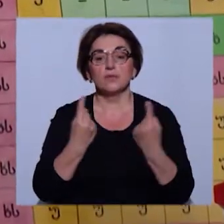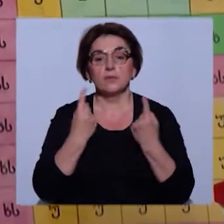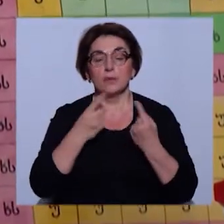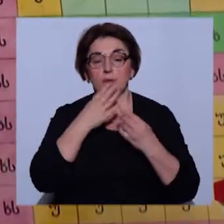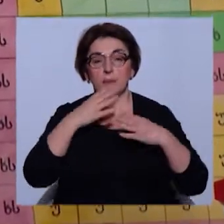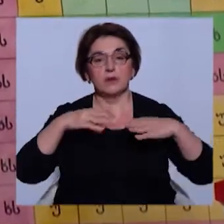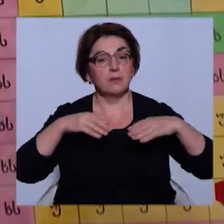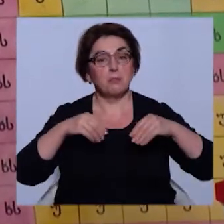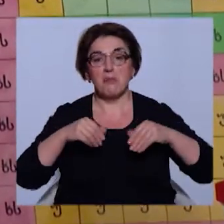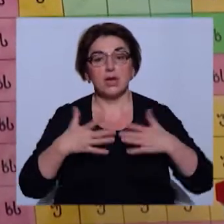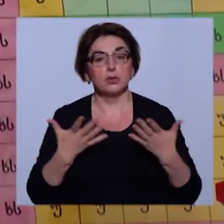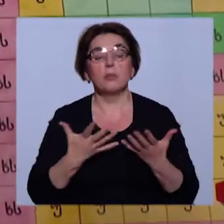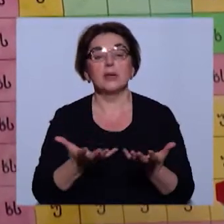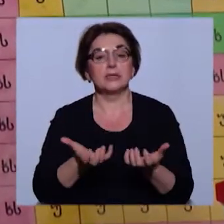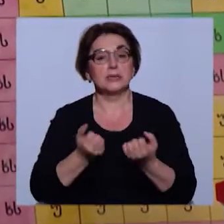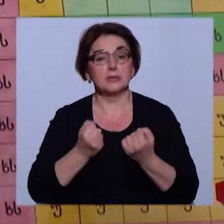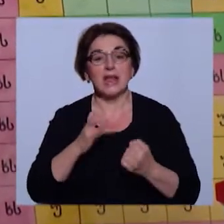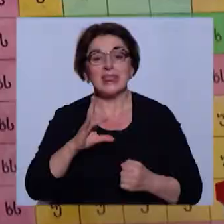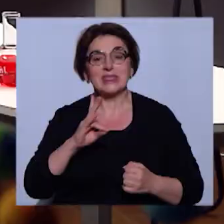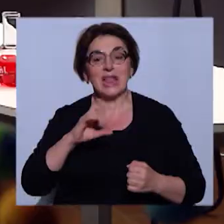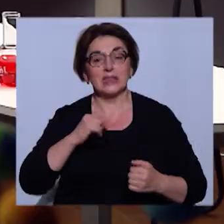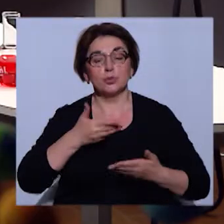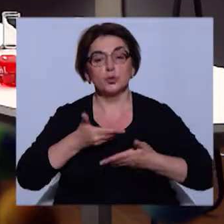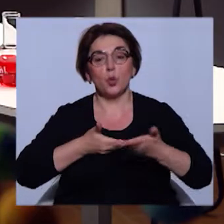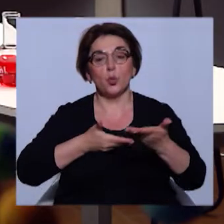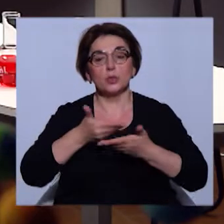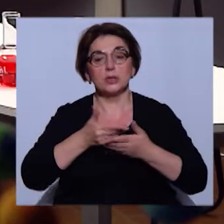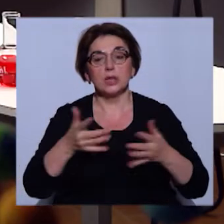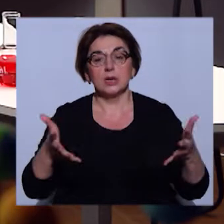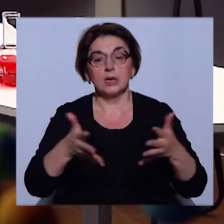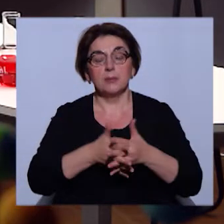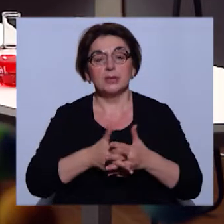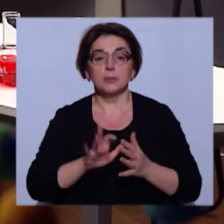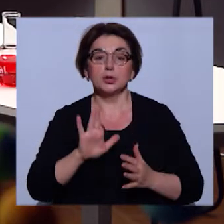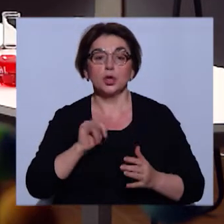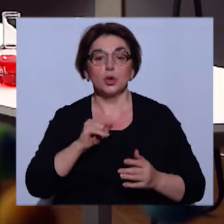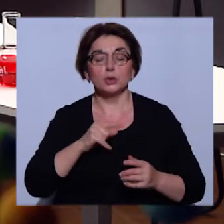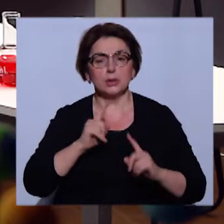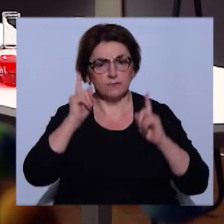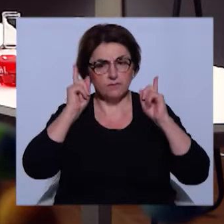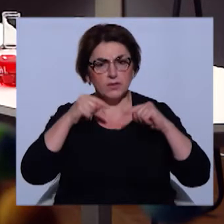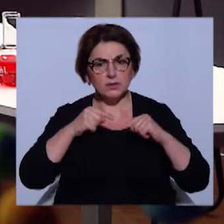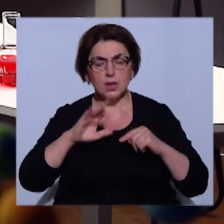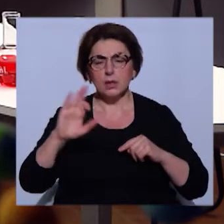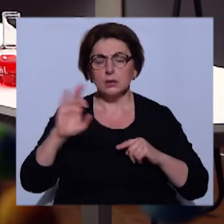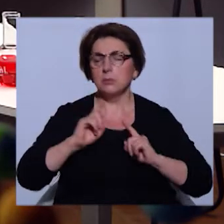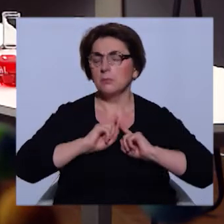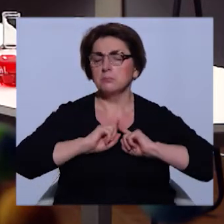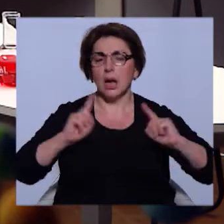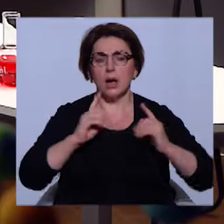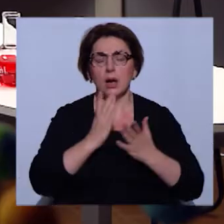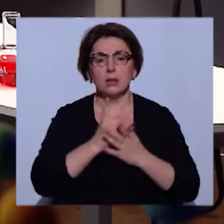გავიხსენოთ, რომელიც მიიღება ნატრიუმის ურთიერთქმედებით ქლორთან. ქიმიის სასწაულებს საზღვარი არ აქვს და